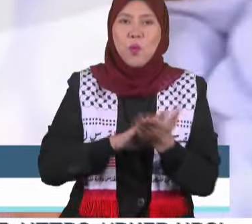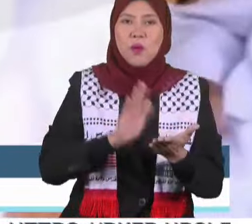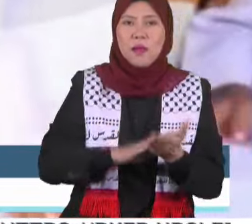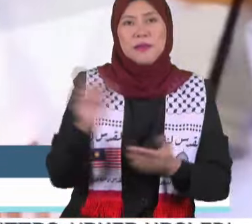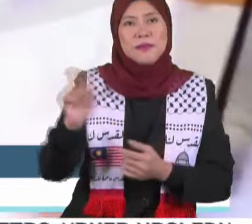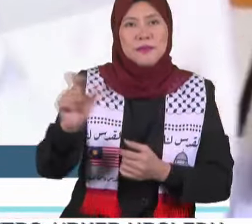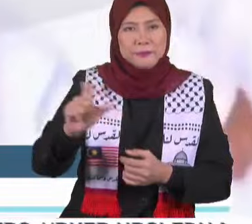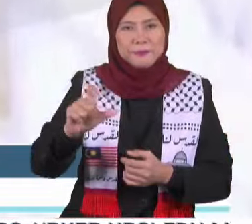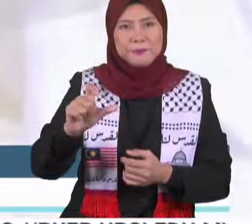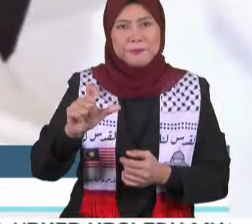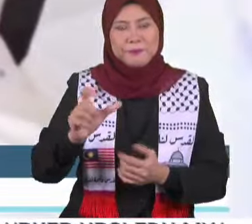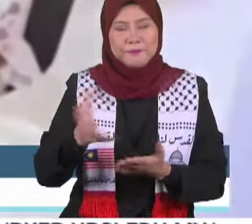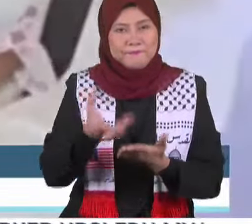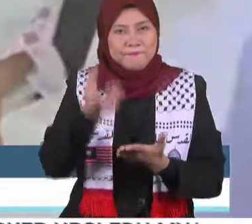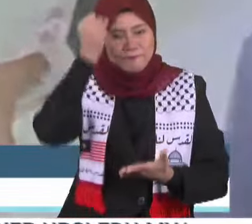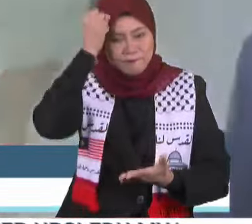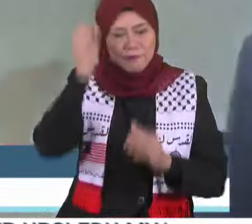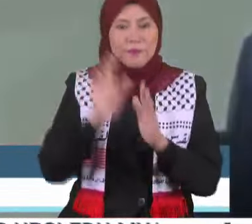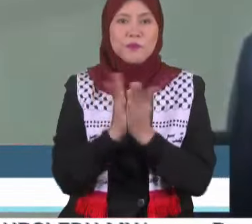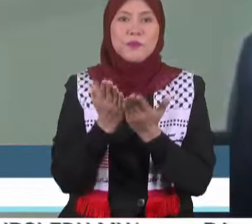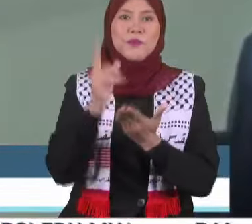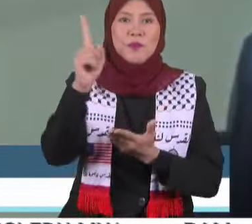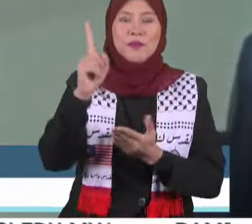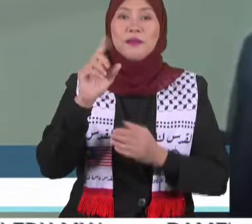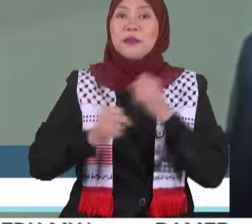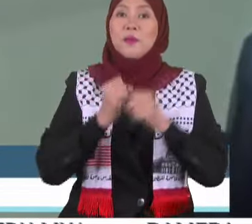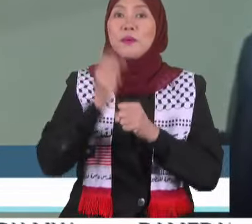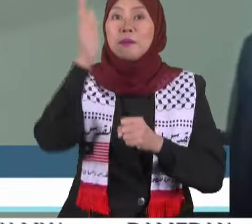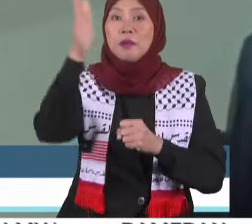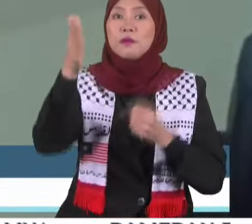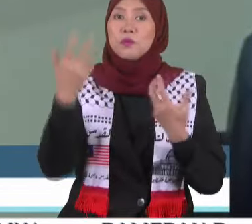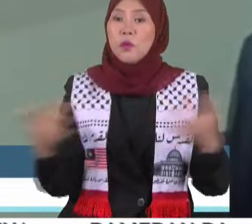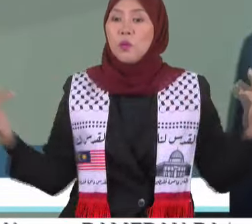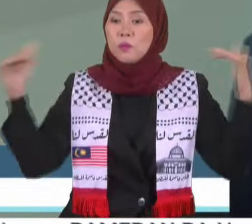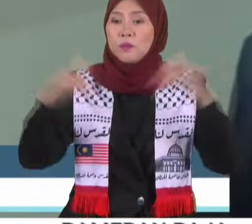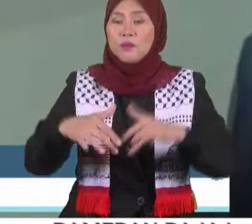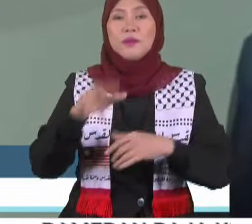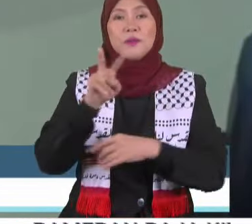dan puan-puan. Tahun lepas, kita telah kumpulkan